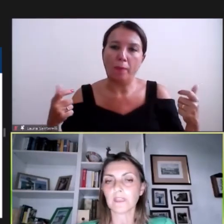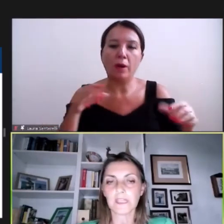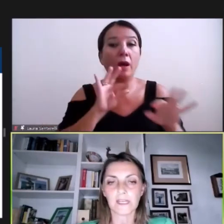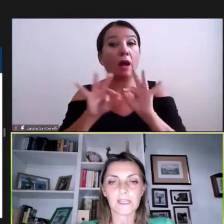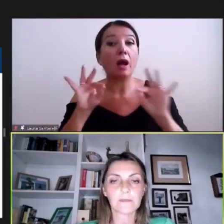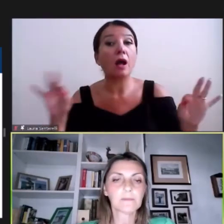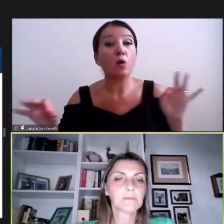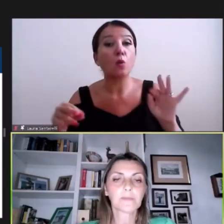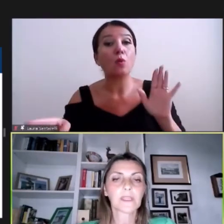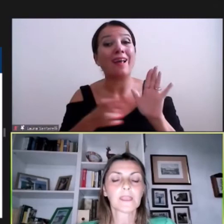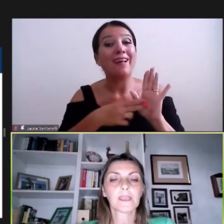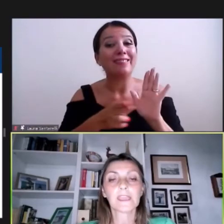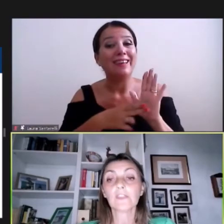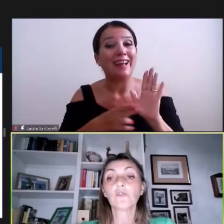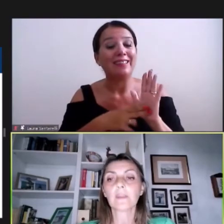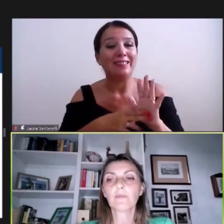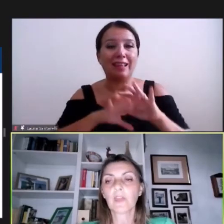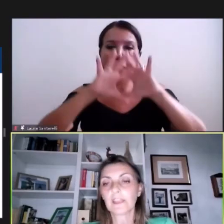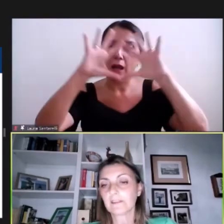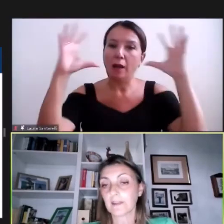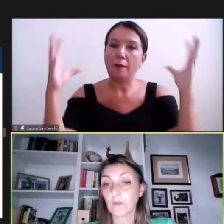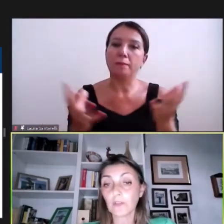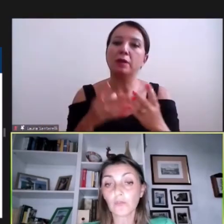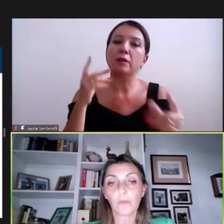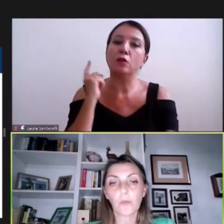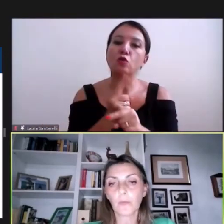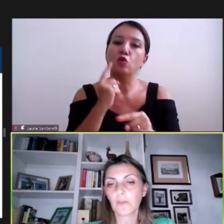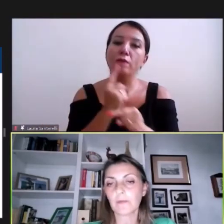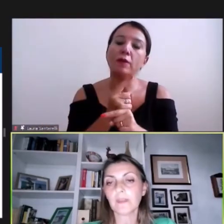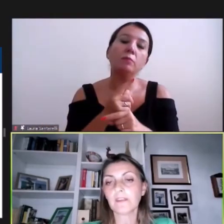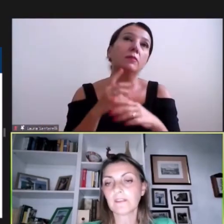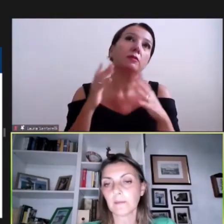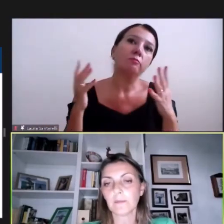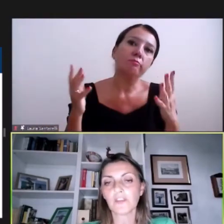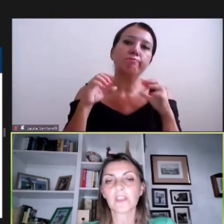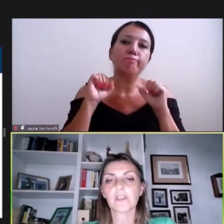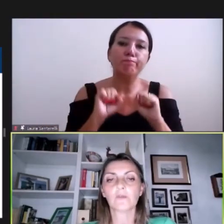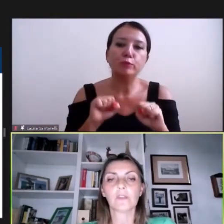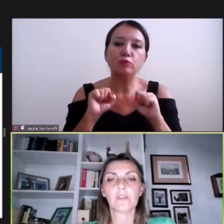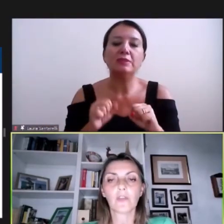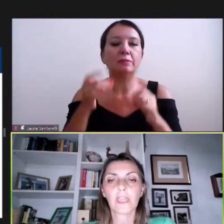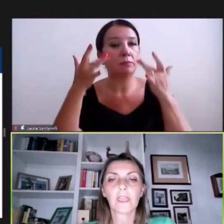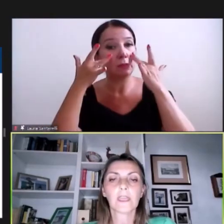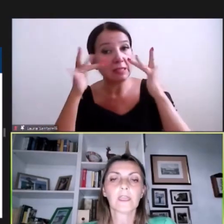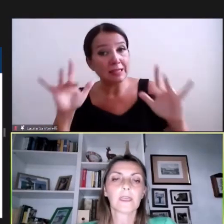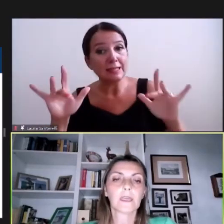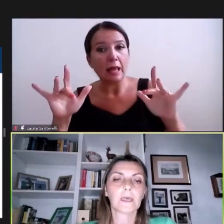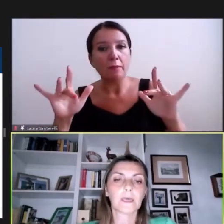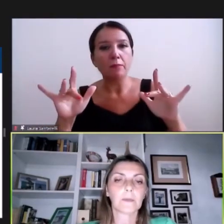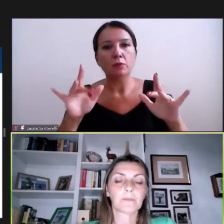etichette ambientali che dovrebbero essere quanto più possibile semplici, univoche.